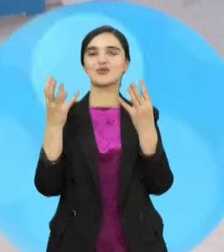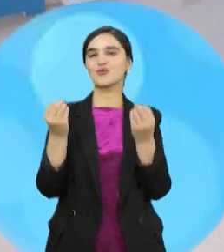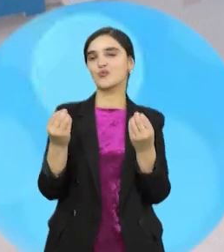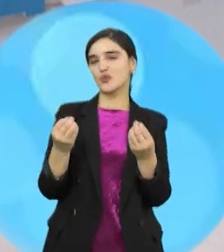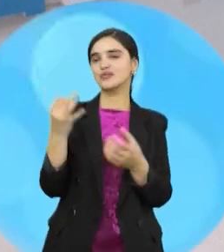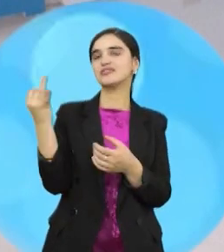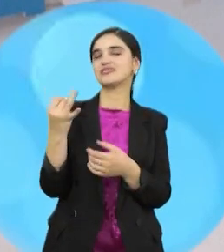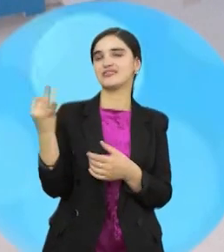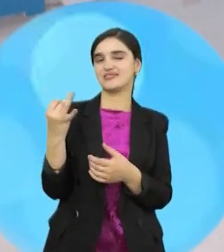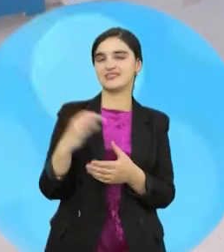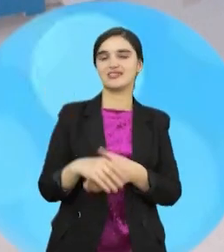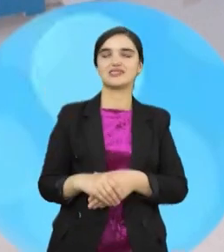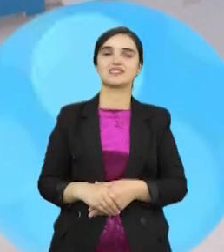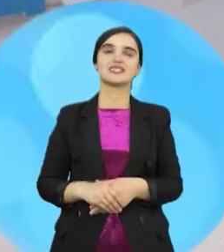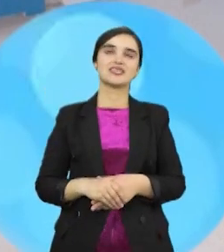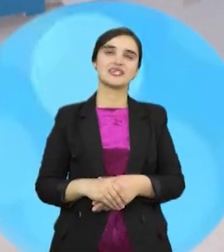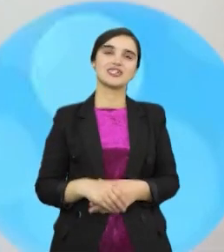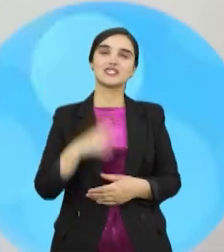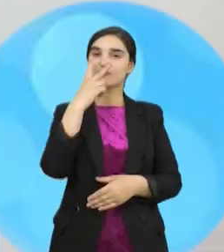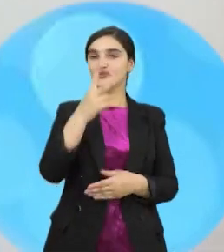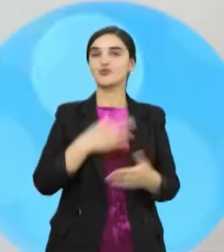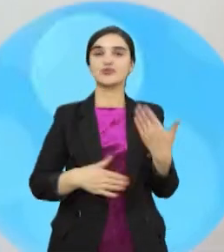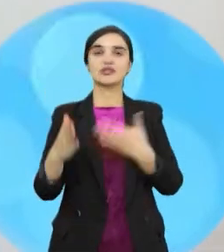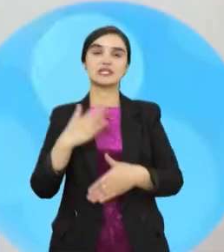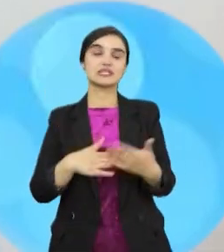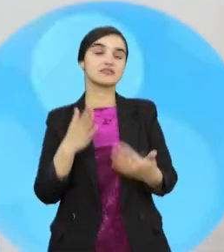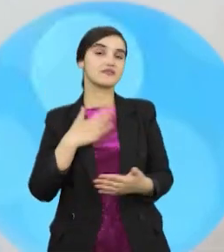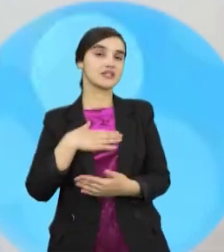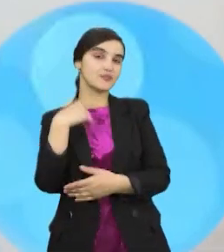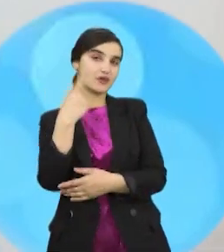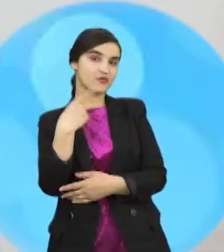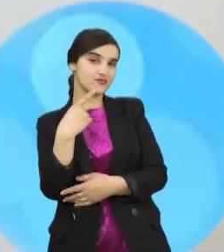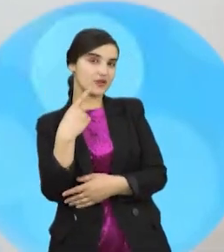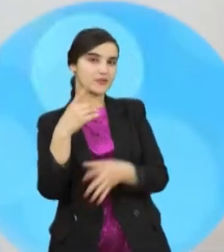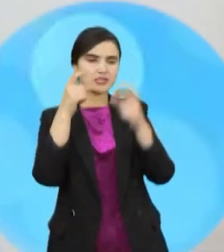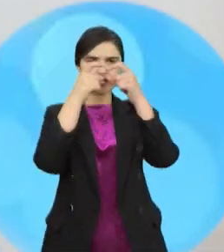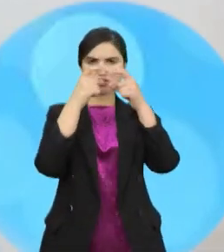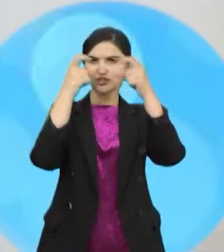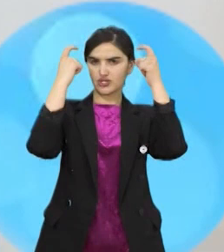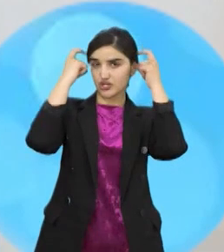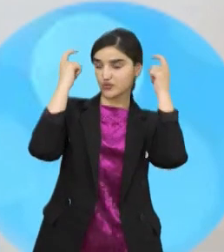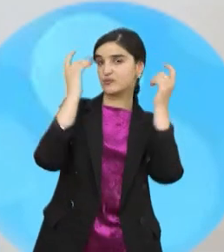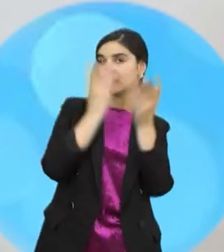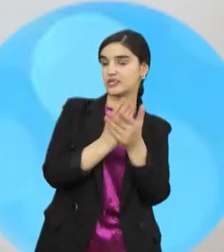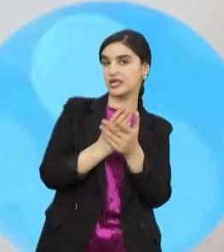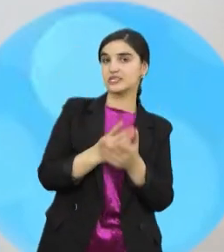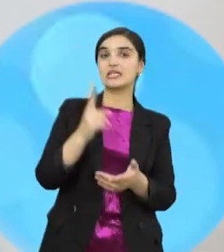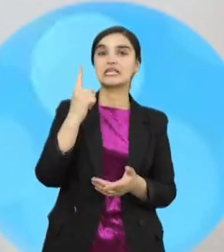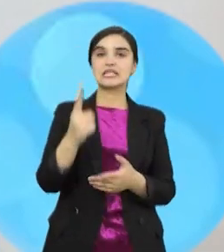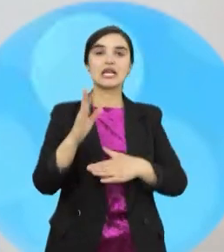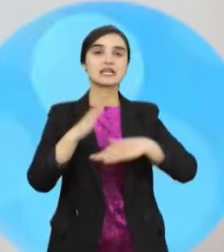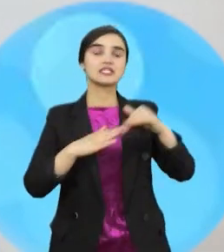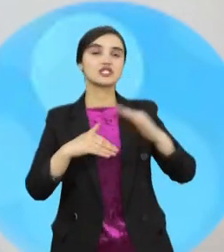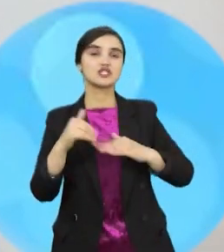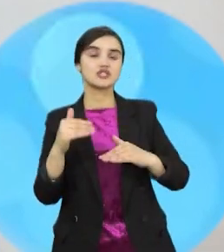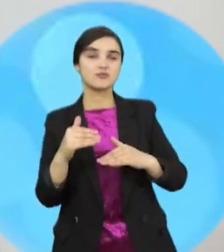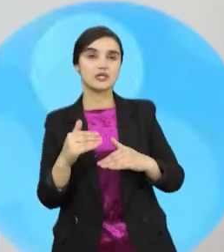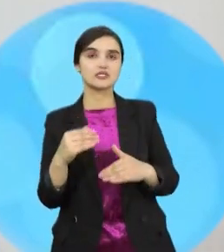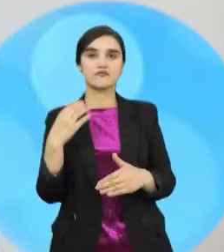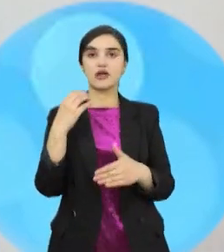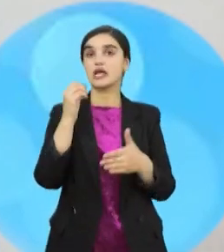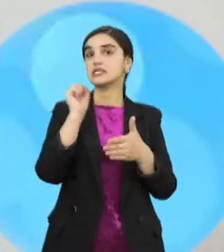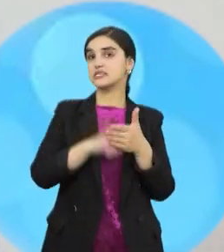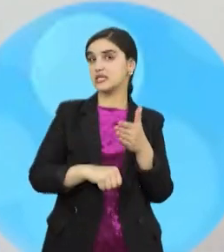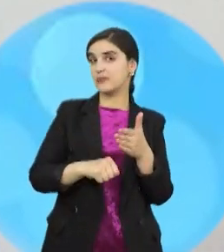کودکان باز شوق‌آورتر میشود. تماشابینانی عزیز طوری که گفتم این نه فقط چشم بندی بود. این یک